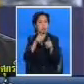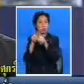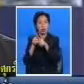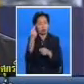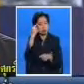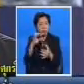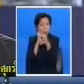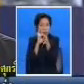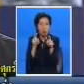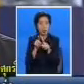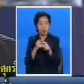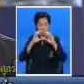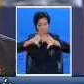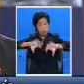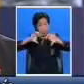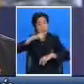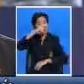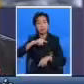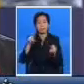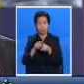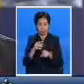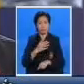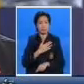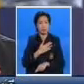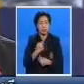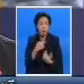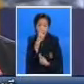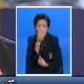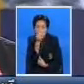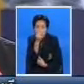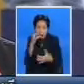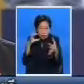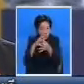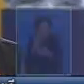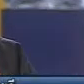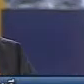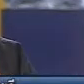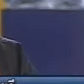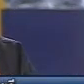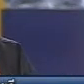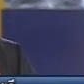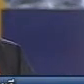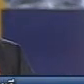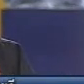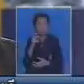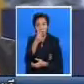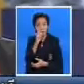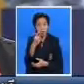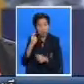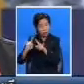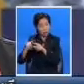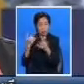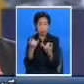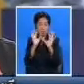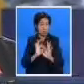รัฐบาลไทยเองผมก็ยังยืนยันนะครับว่าเราติดตามสถานการณ์ใกล้ชิดตอนนี้จุดหลักจะอยู่ที่เรื่องระบบการ